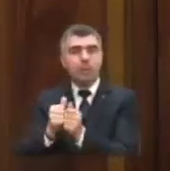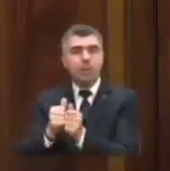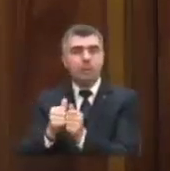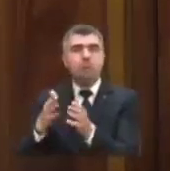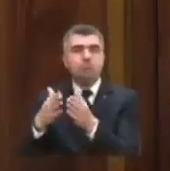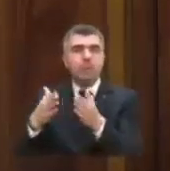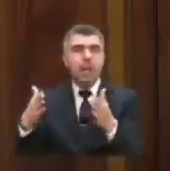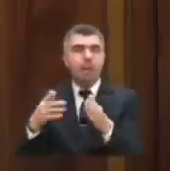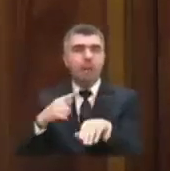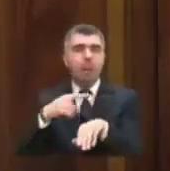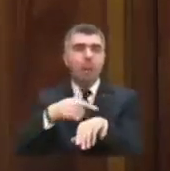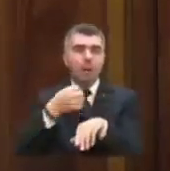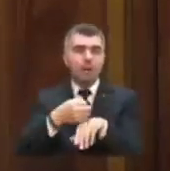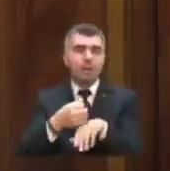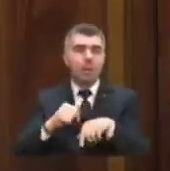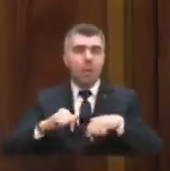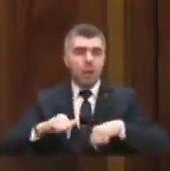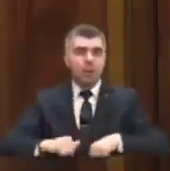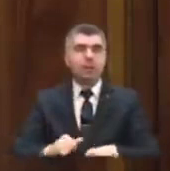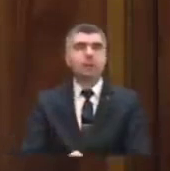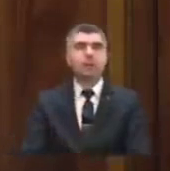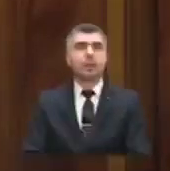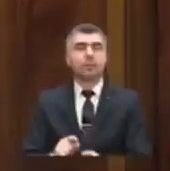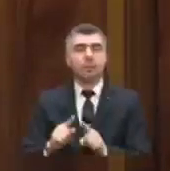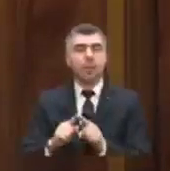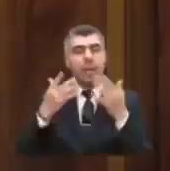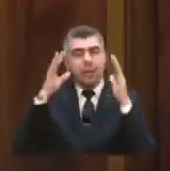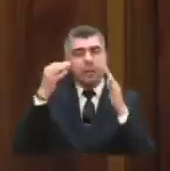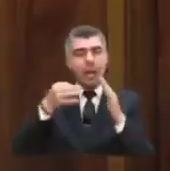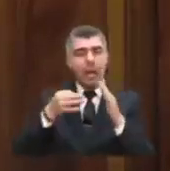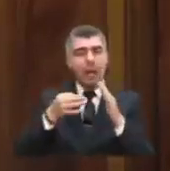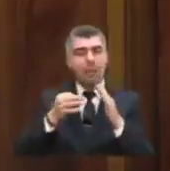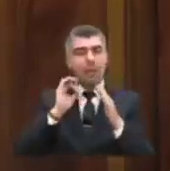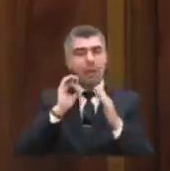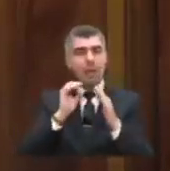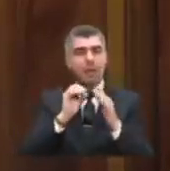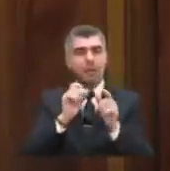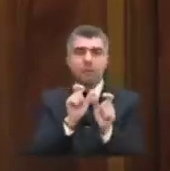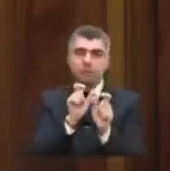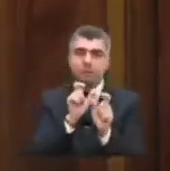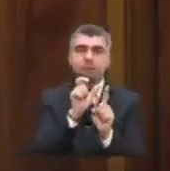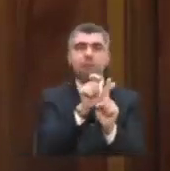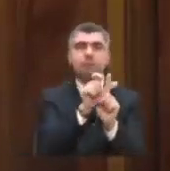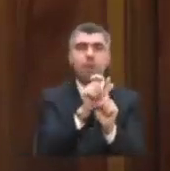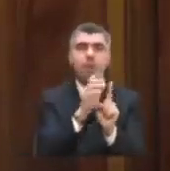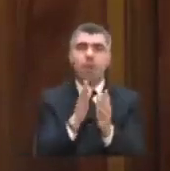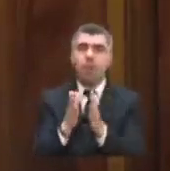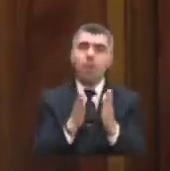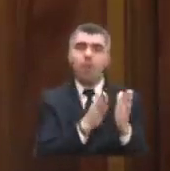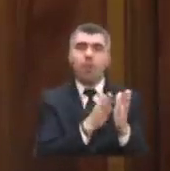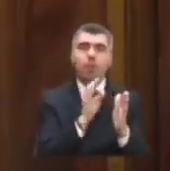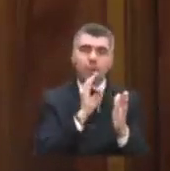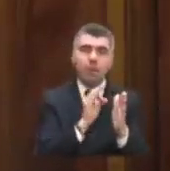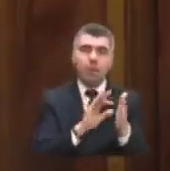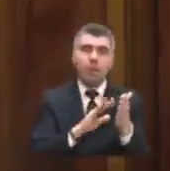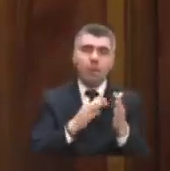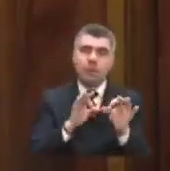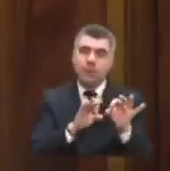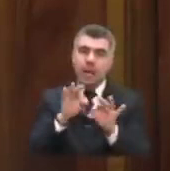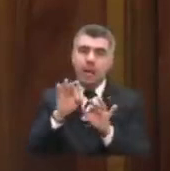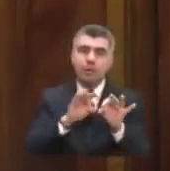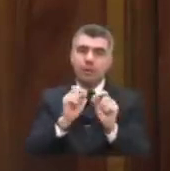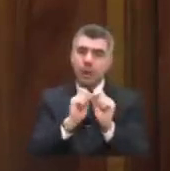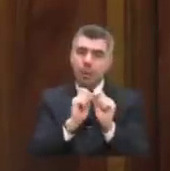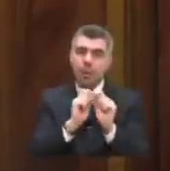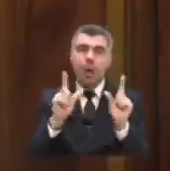بلوس دامبورتونس عند الوزير. فلهذا بغينا السيد الوزير باش ان شاء الله تكون عنده واحد المعالم ديال واحد الاستراتيجيه واضحه